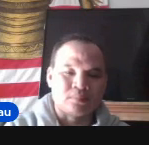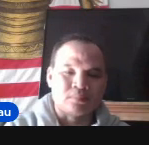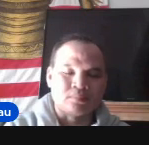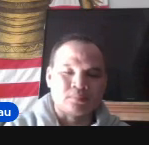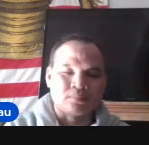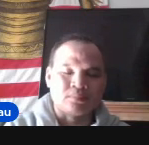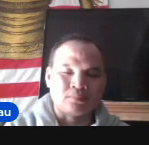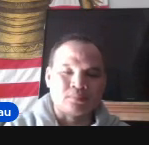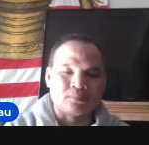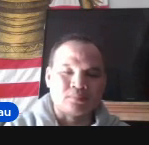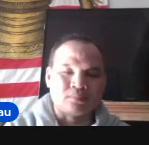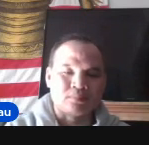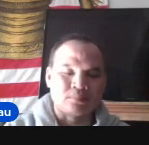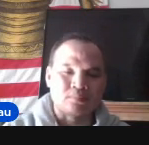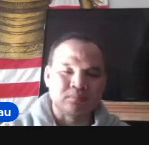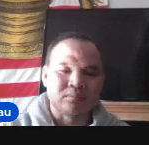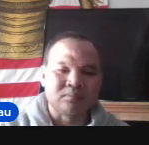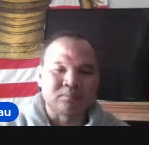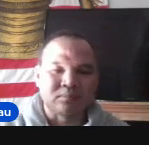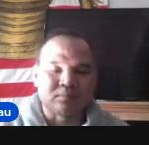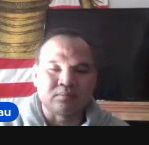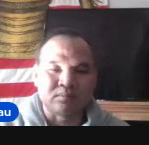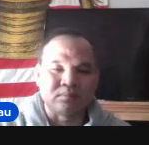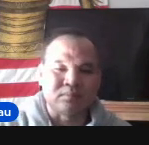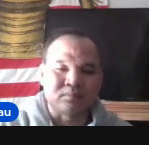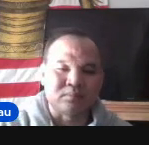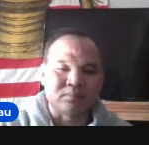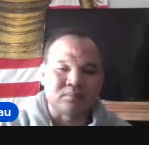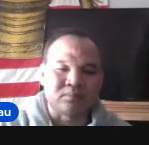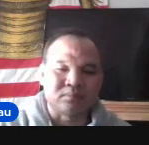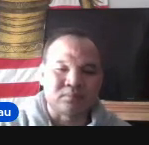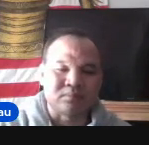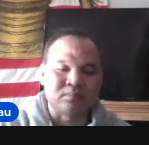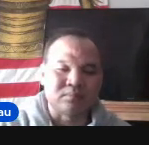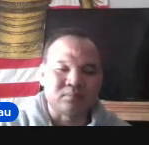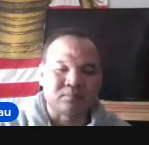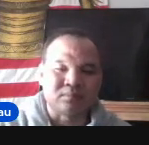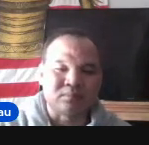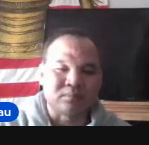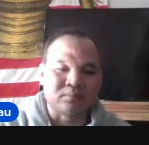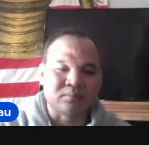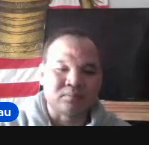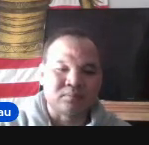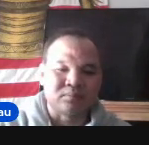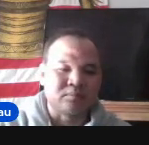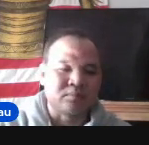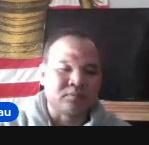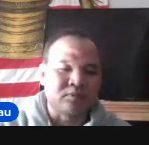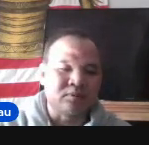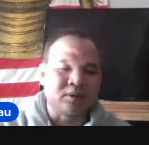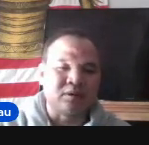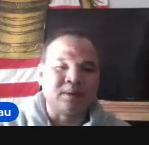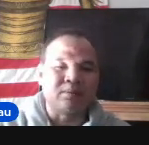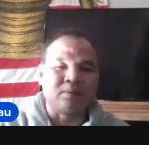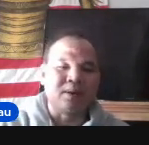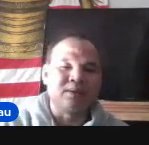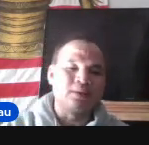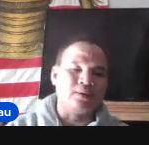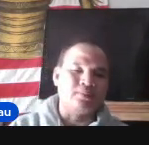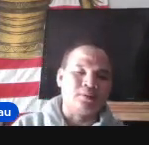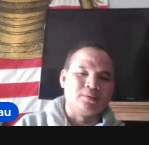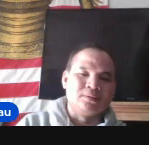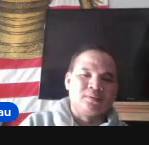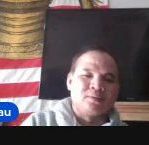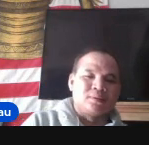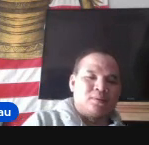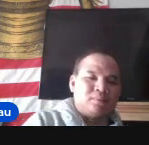ามที่ผู้สื่อข่าวเมียนมาได้ตั้งข้อสังเกตไว้ในตอนแรกนะคะก็คงจะต้องติดตามกันละค่ะ จะว่าขอว่าดิค